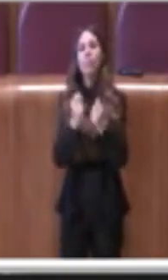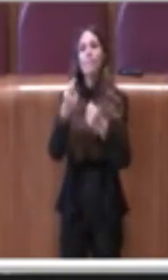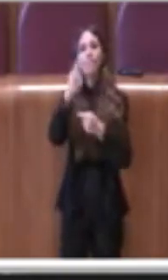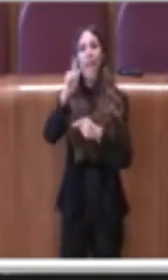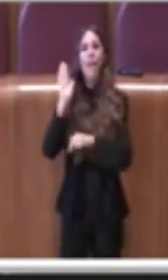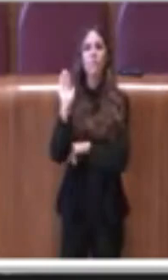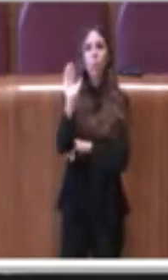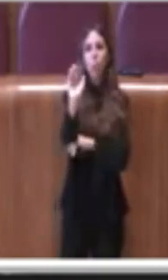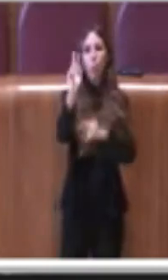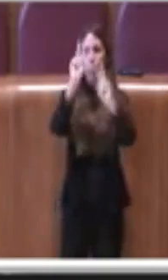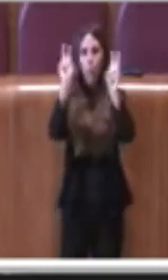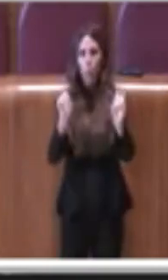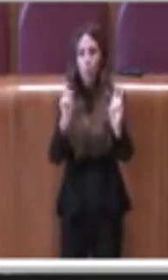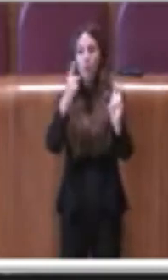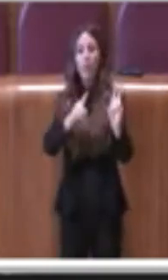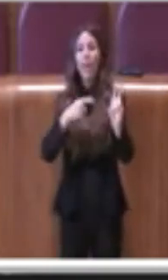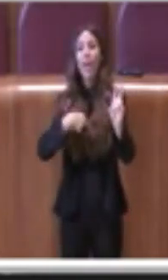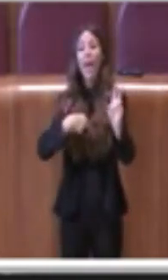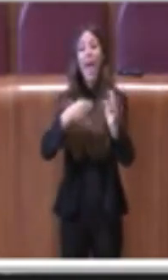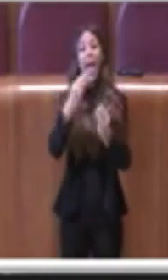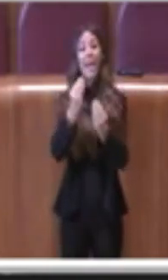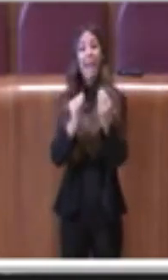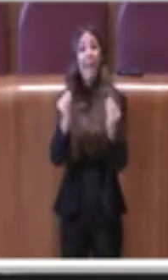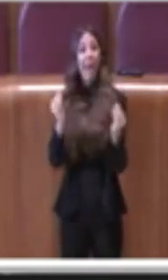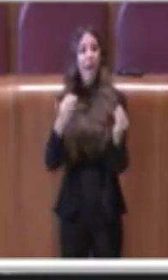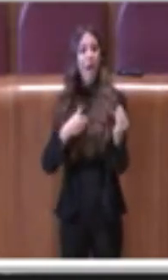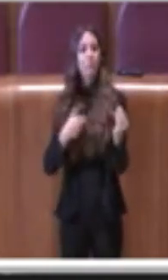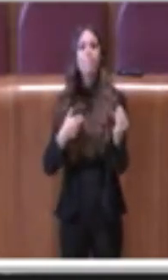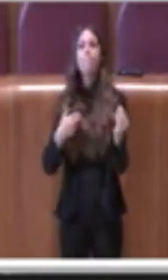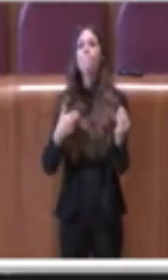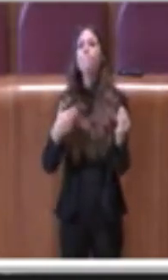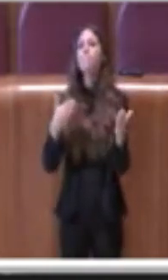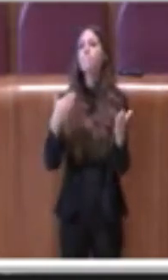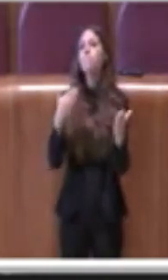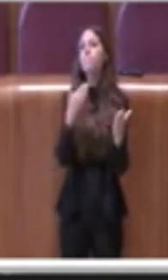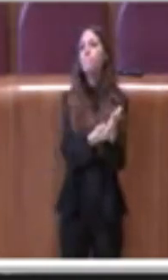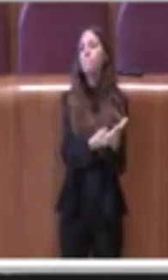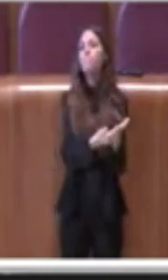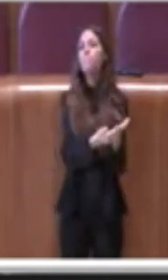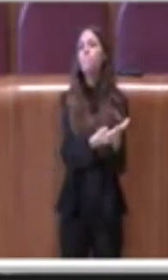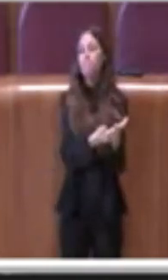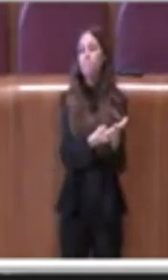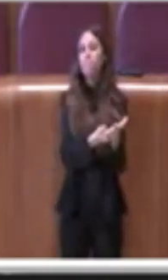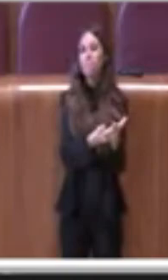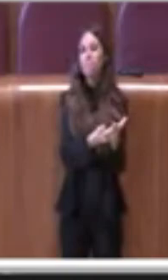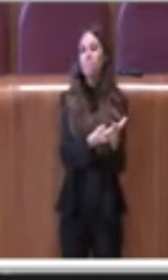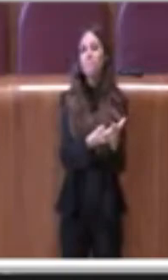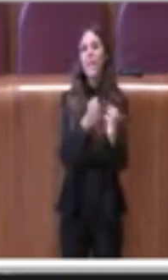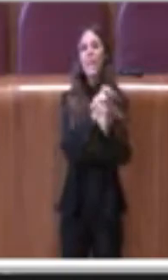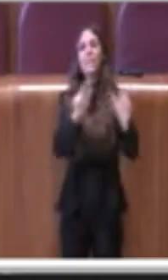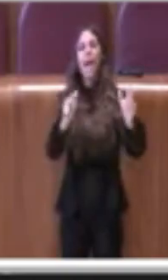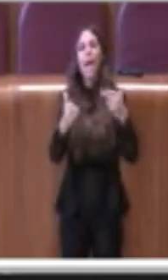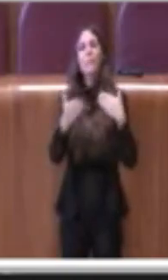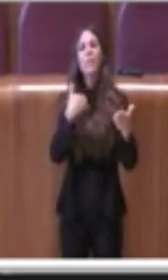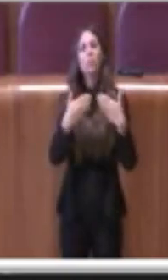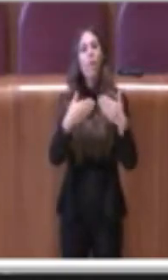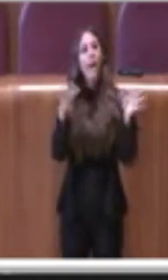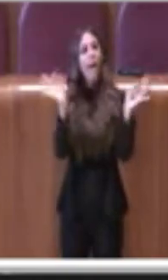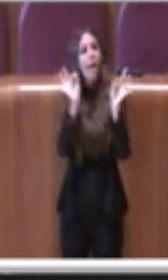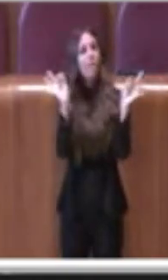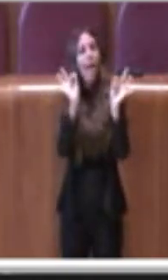una mozione per dichiarare l'emergenza climatica globale l'anno scorso, proprio per cercare